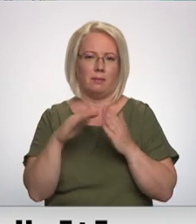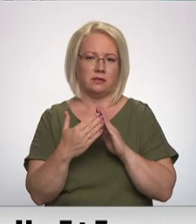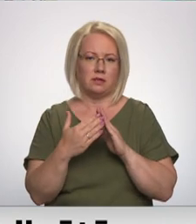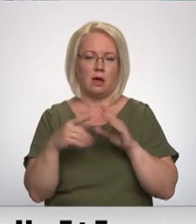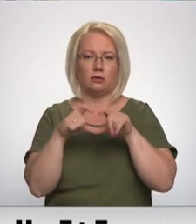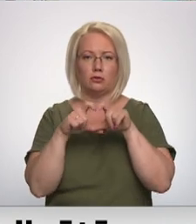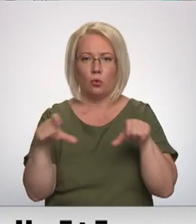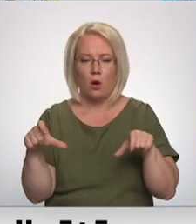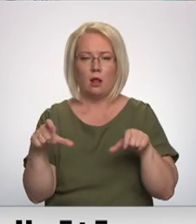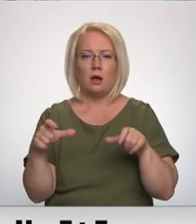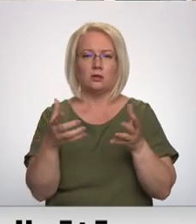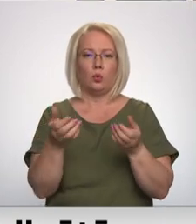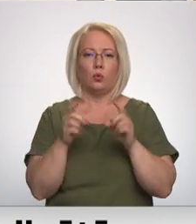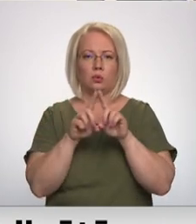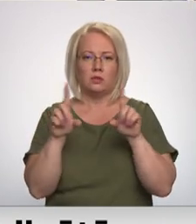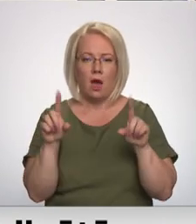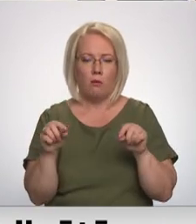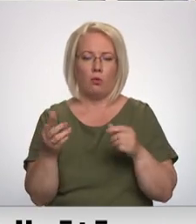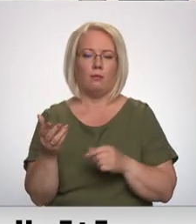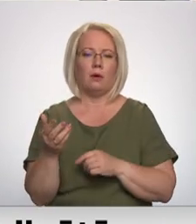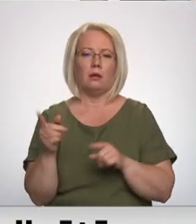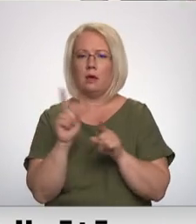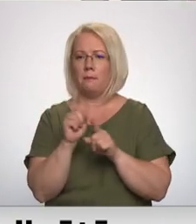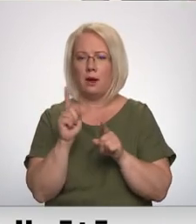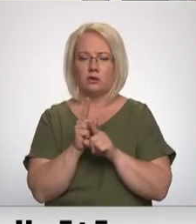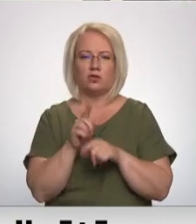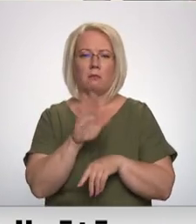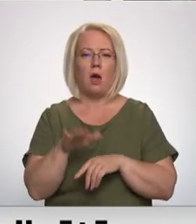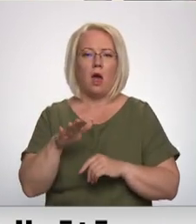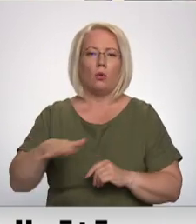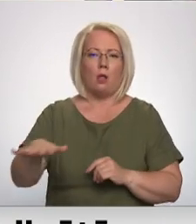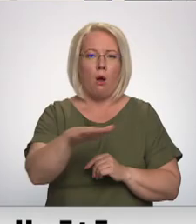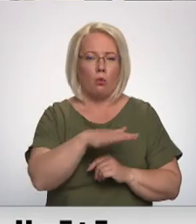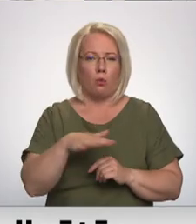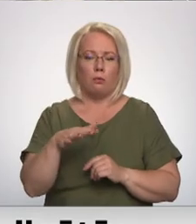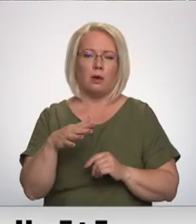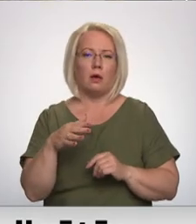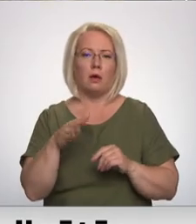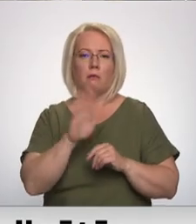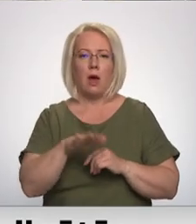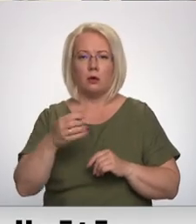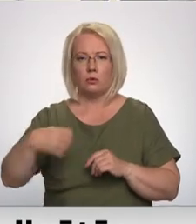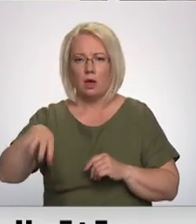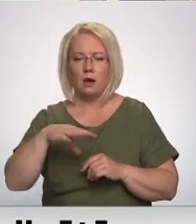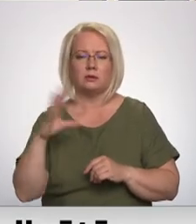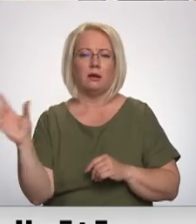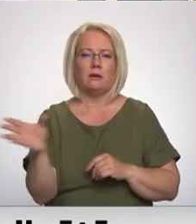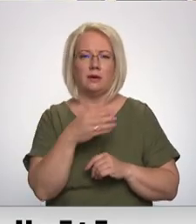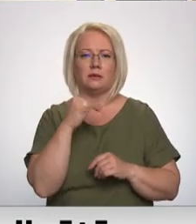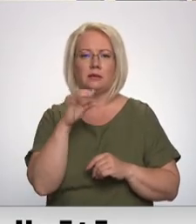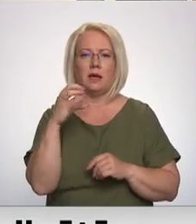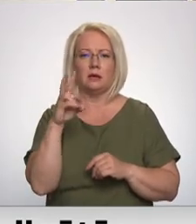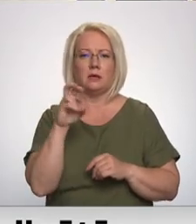Skolas, uzņēmumi, tie paši bērnu laukumi, bērndārzi, viss Iecavā ir